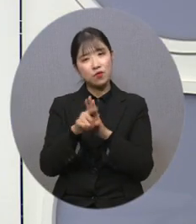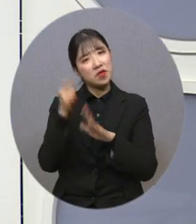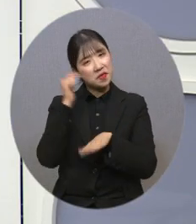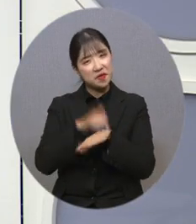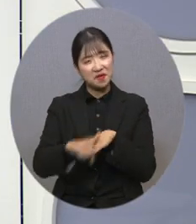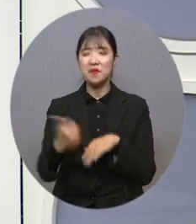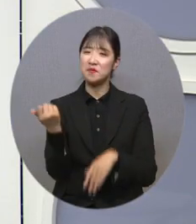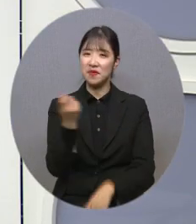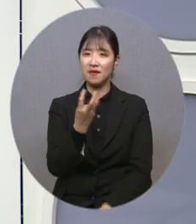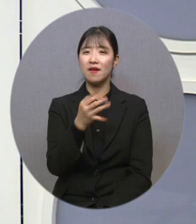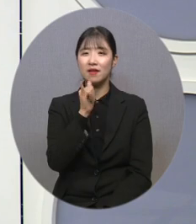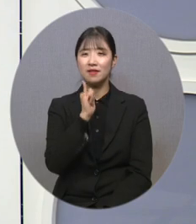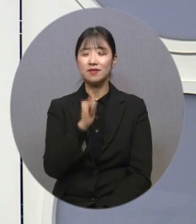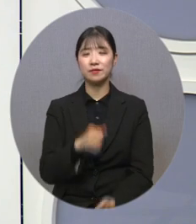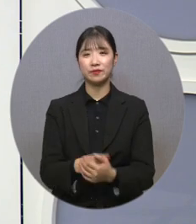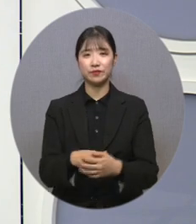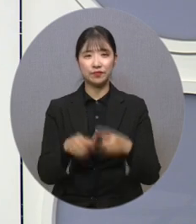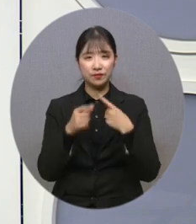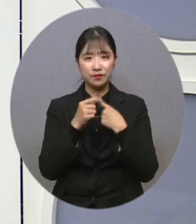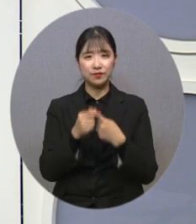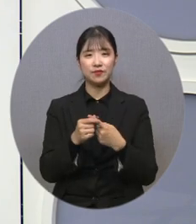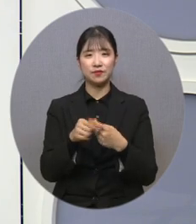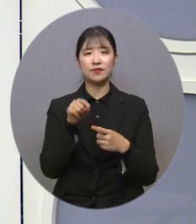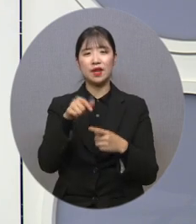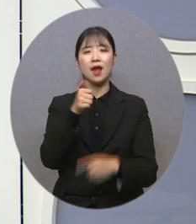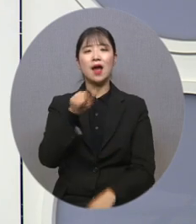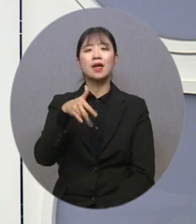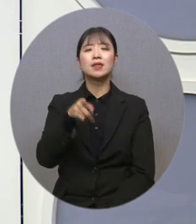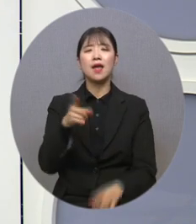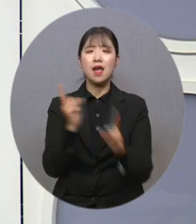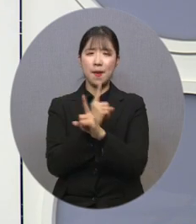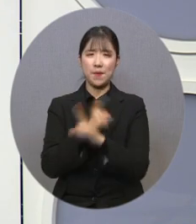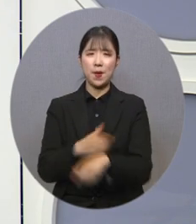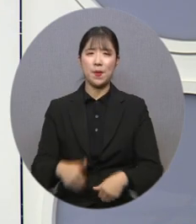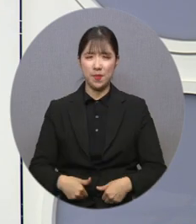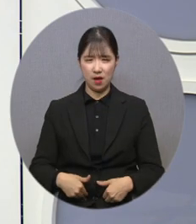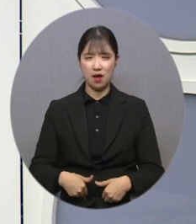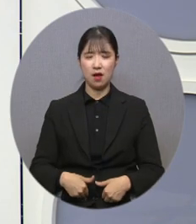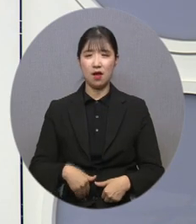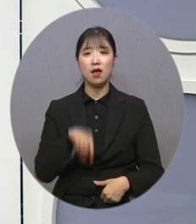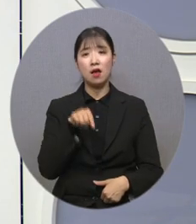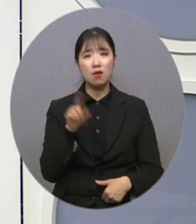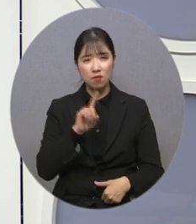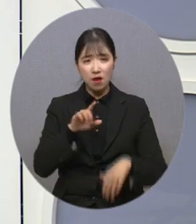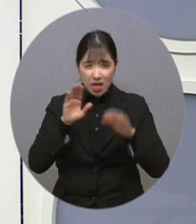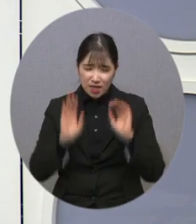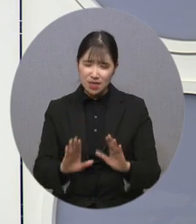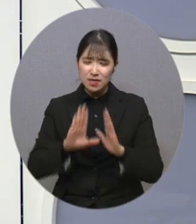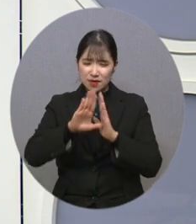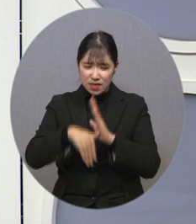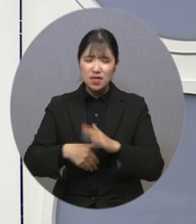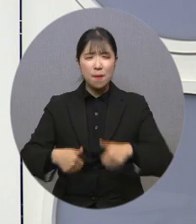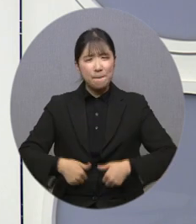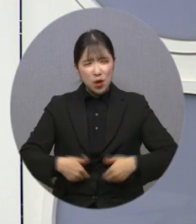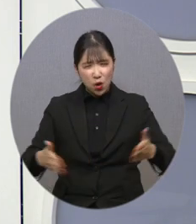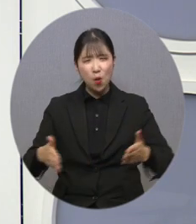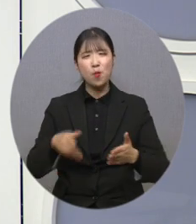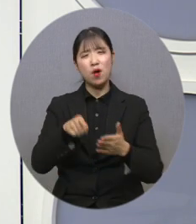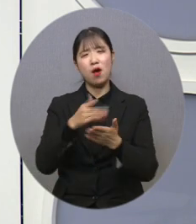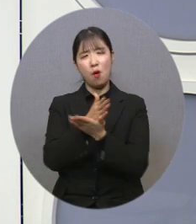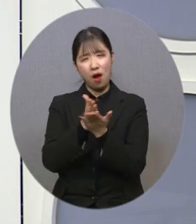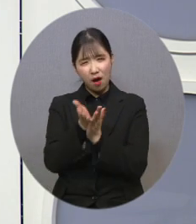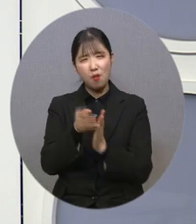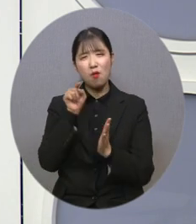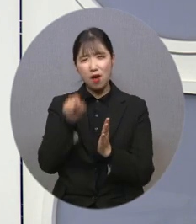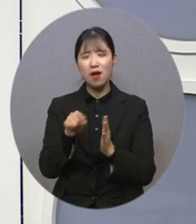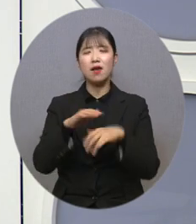전략이 몇 가지가 있는데 첫째는 학제 개편을 해야 됩니다. 이제 이 시대에 필요 없는 학과목이나 필요